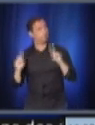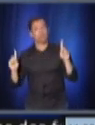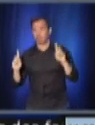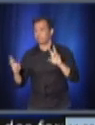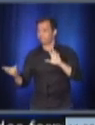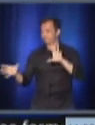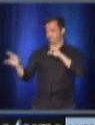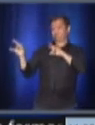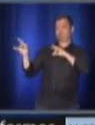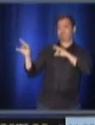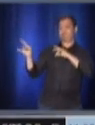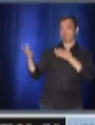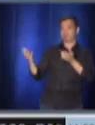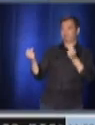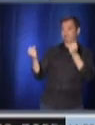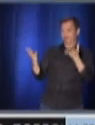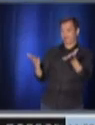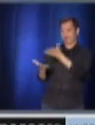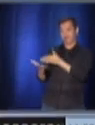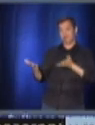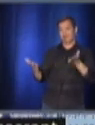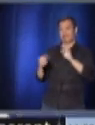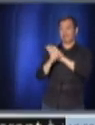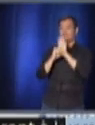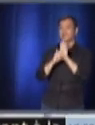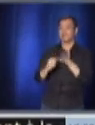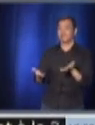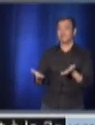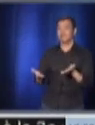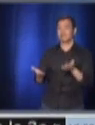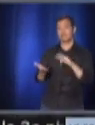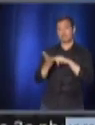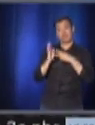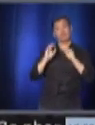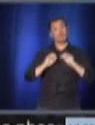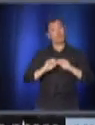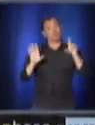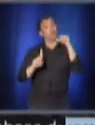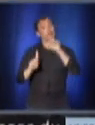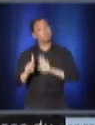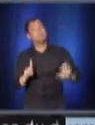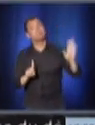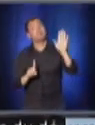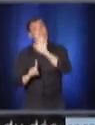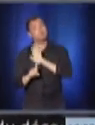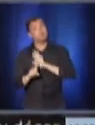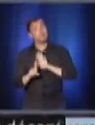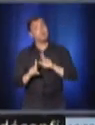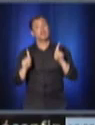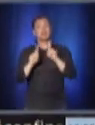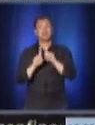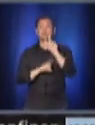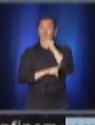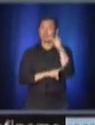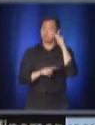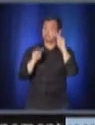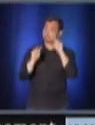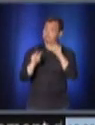attendait. Donc, c'est très important. Je pense qu'on a un message très clair du virus, c'est-à-dire qu'il nous faut agir.